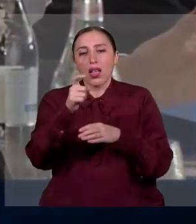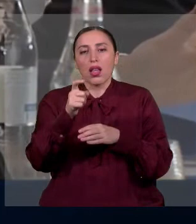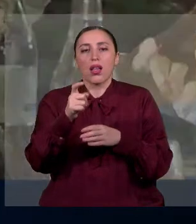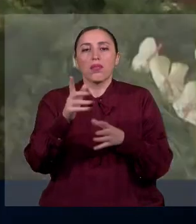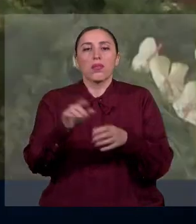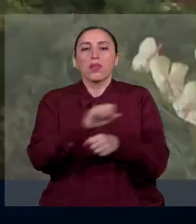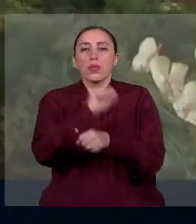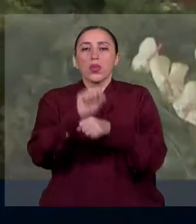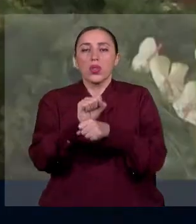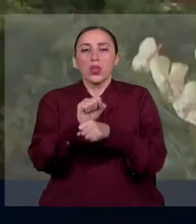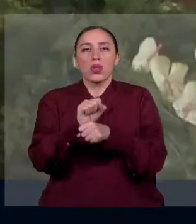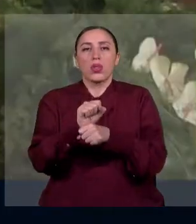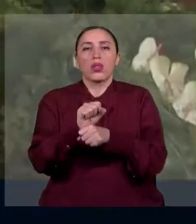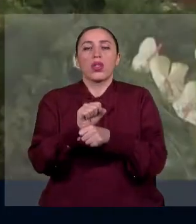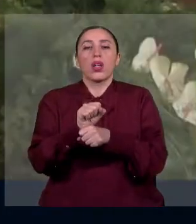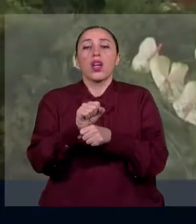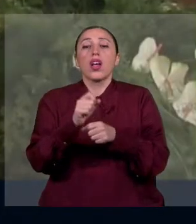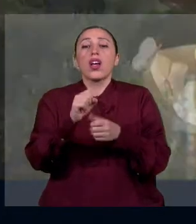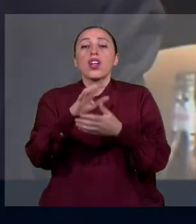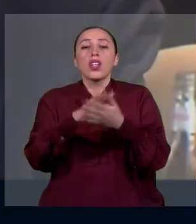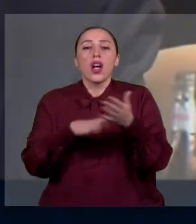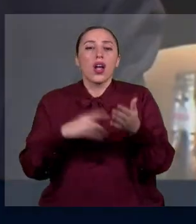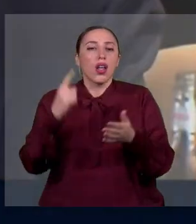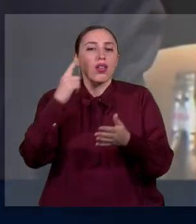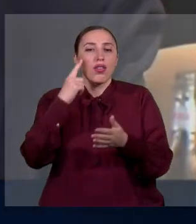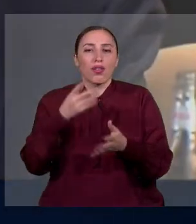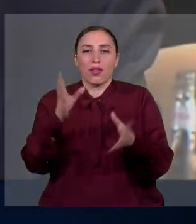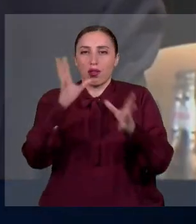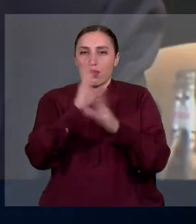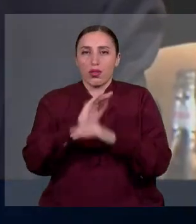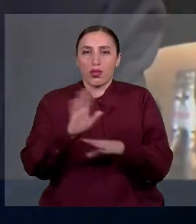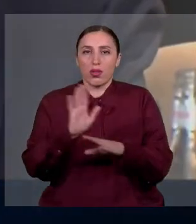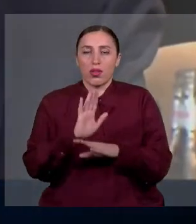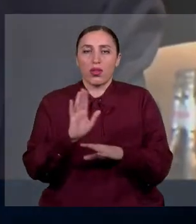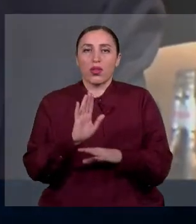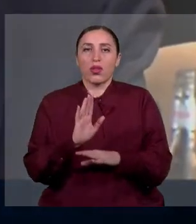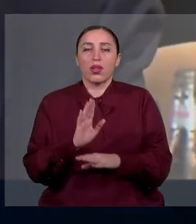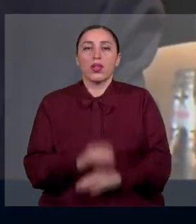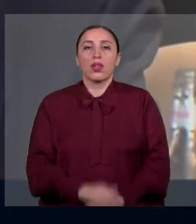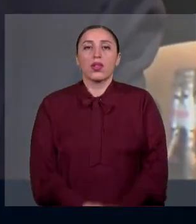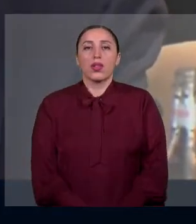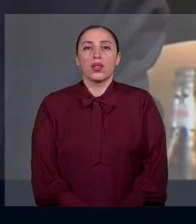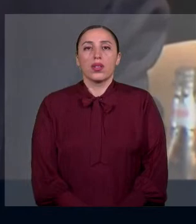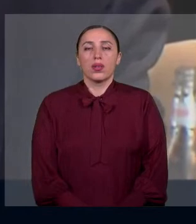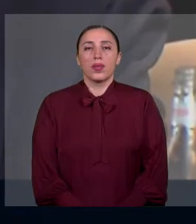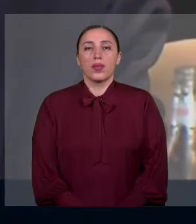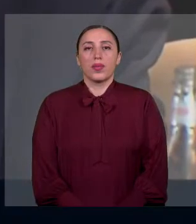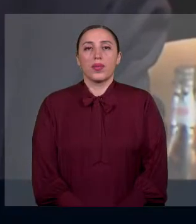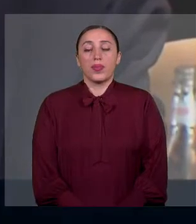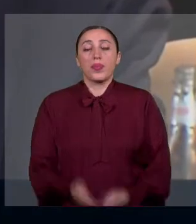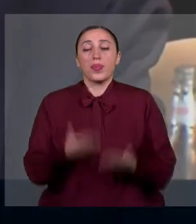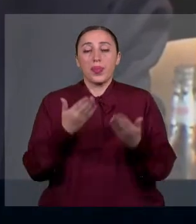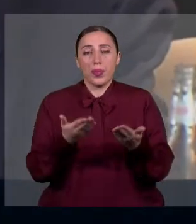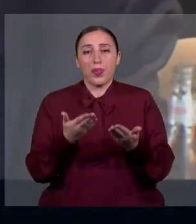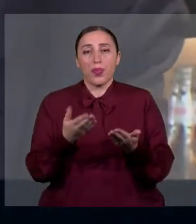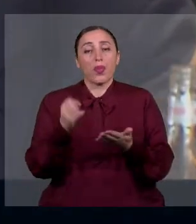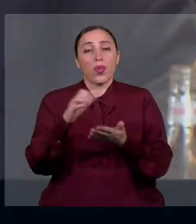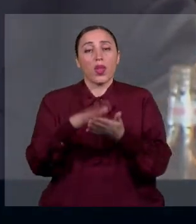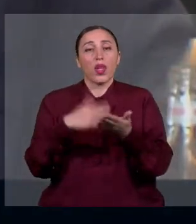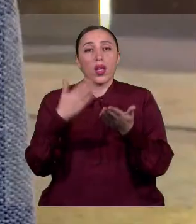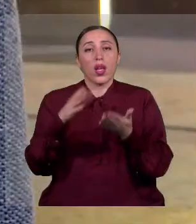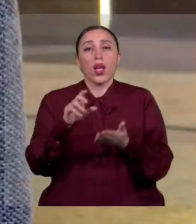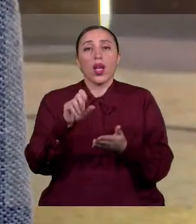հնարավոր չի լինում լսել, թե ինչ են քննարկում ներսում։ Ես տեղեկացնեմ նանե, որ այս պահին շարունակվում է